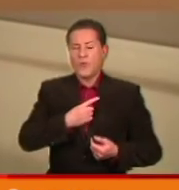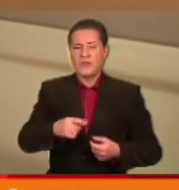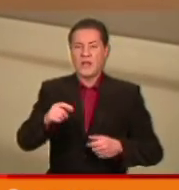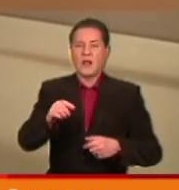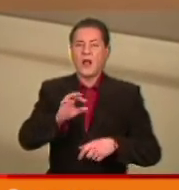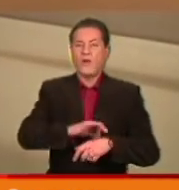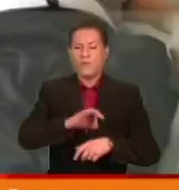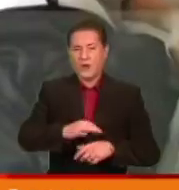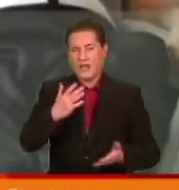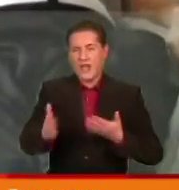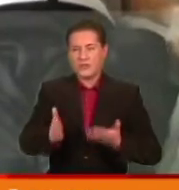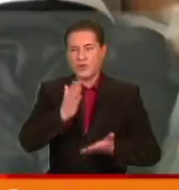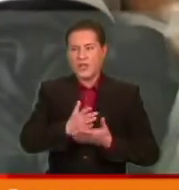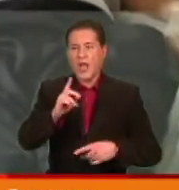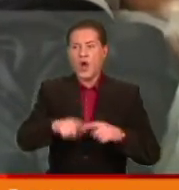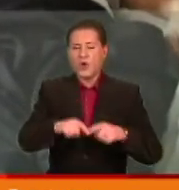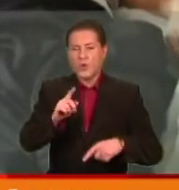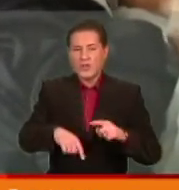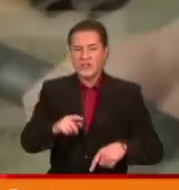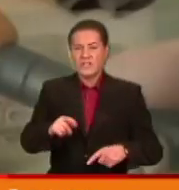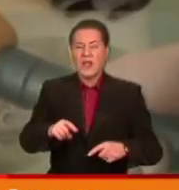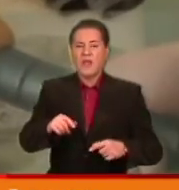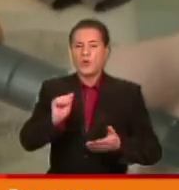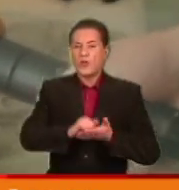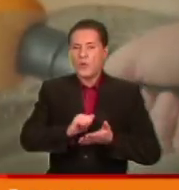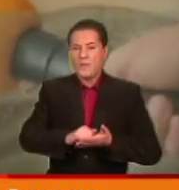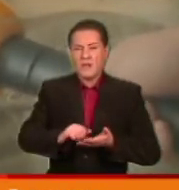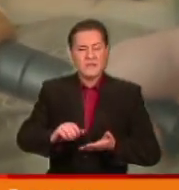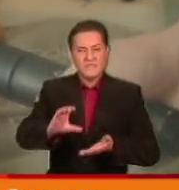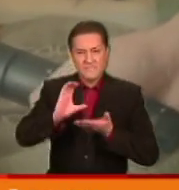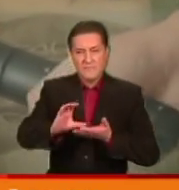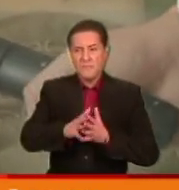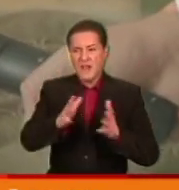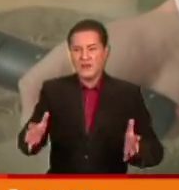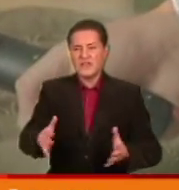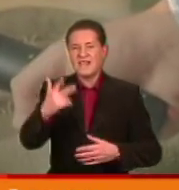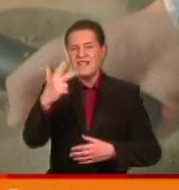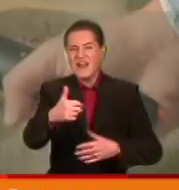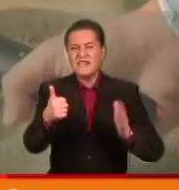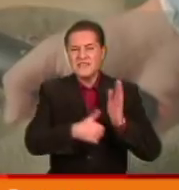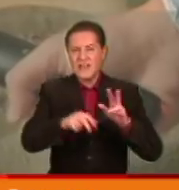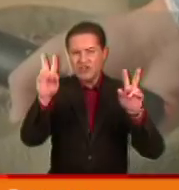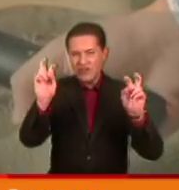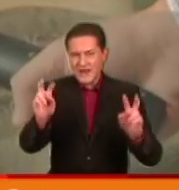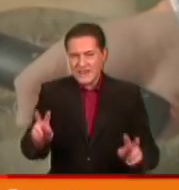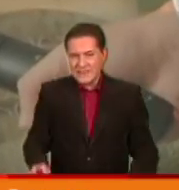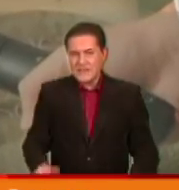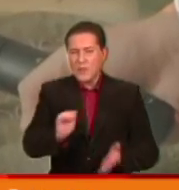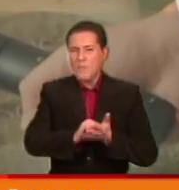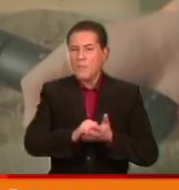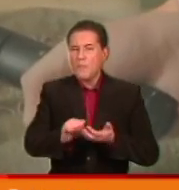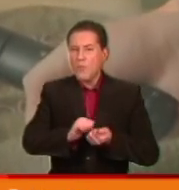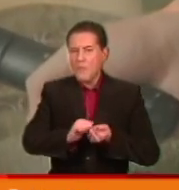Якщо є родичі, кількість документів у рази більша. Тільки бумаг треба багато, 36 бумаг. І то